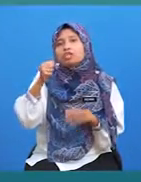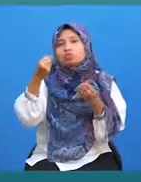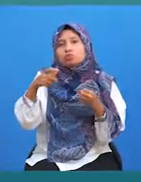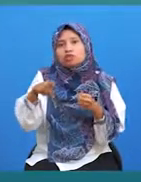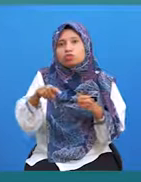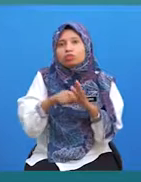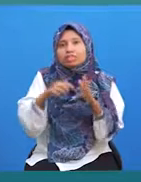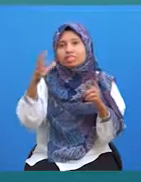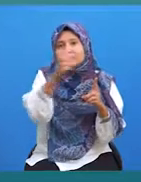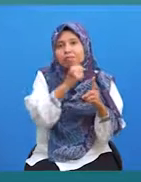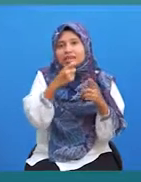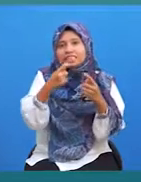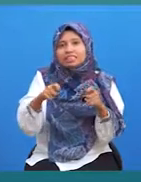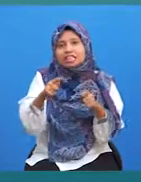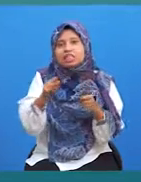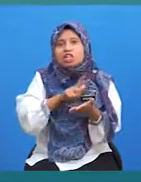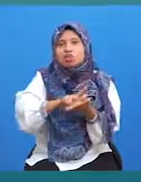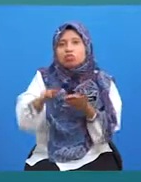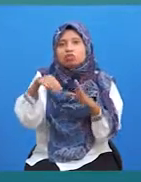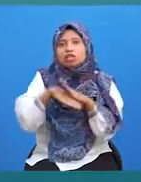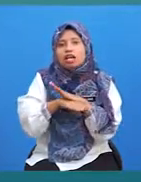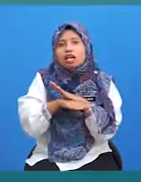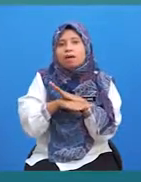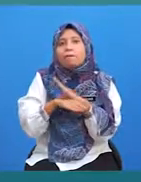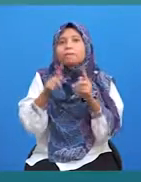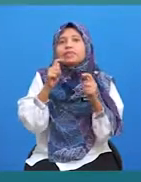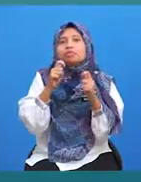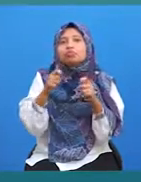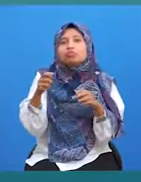dia lulus dalam temuduga tempoh hari.